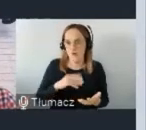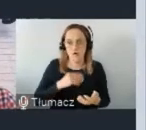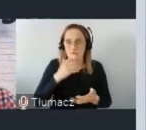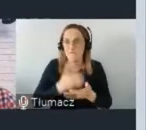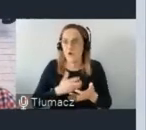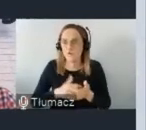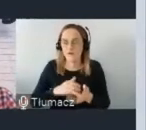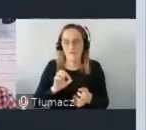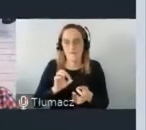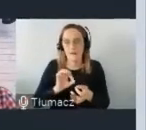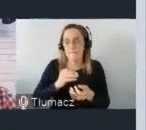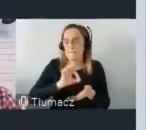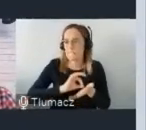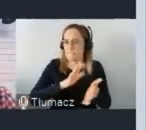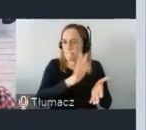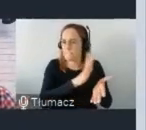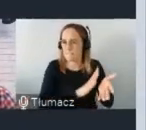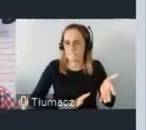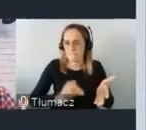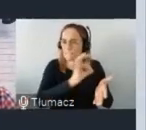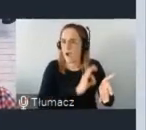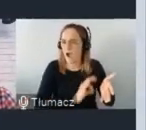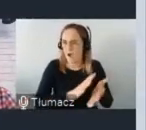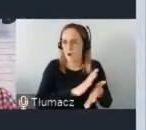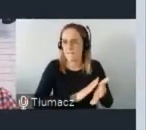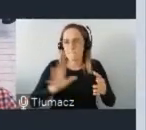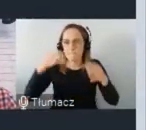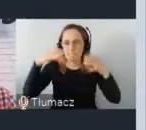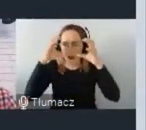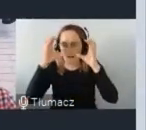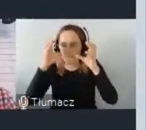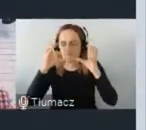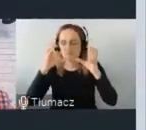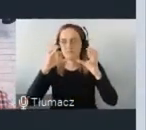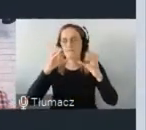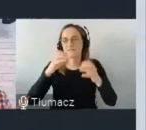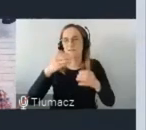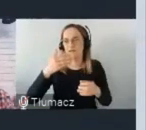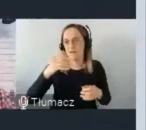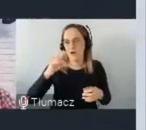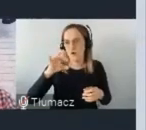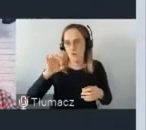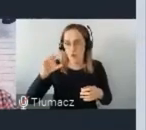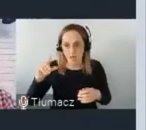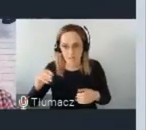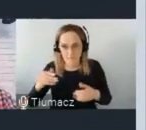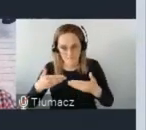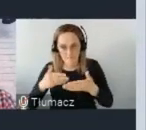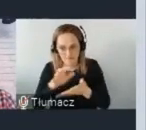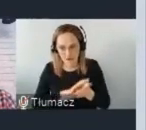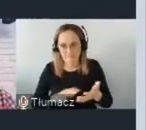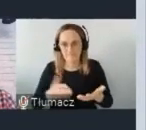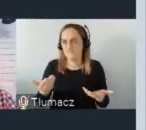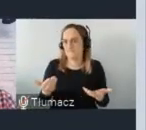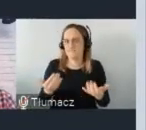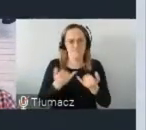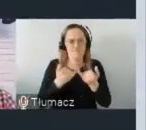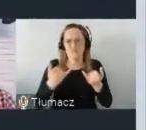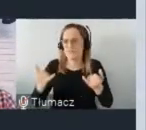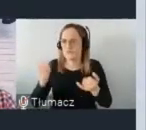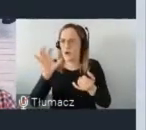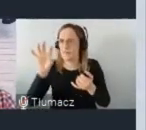wykorzystać interaktywne mapy. Wiecie doskonale, że Google Maps i Google Earth też zamieniają się w Google VR,